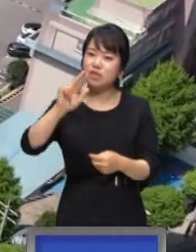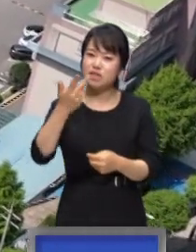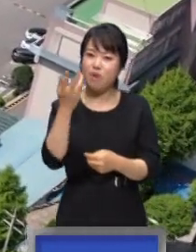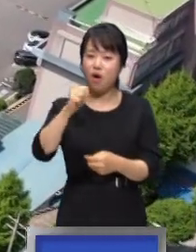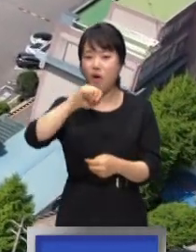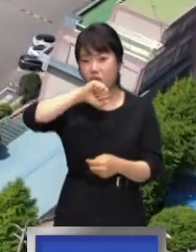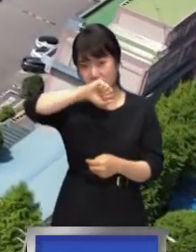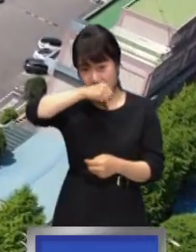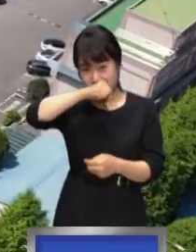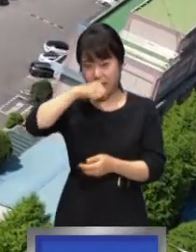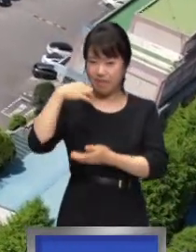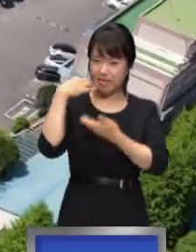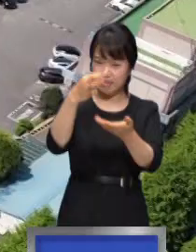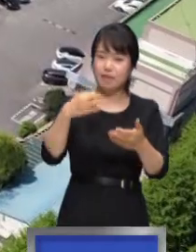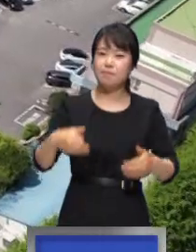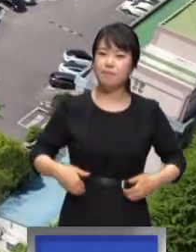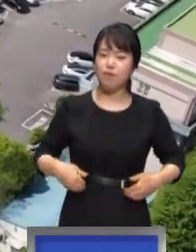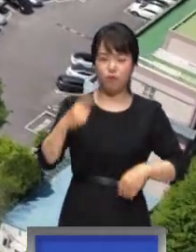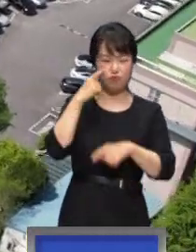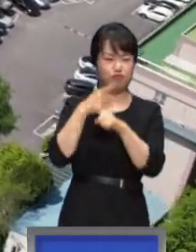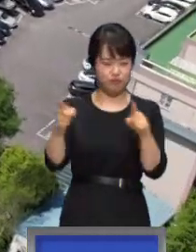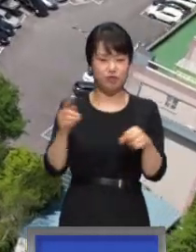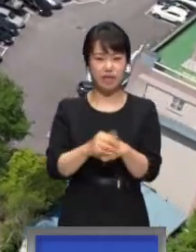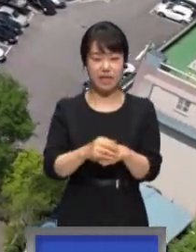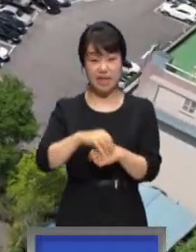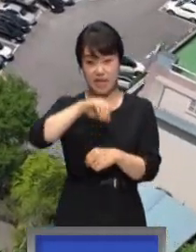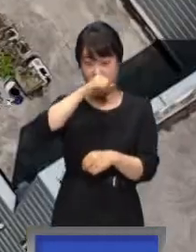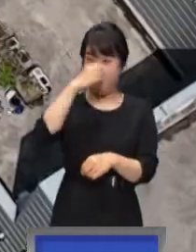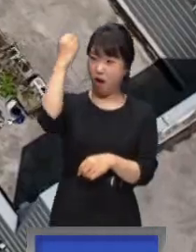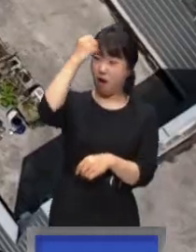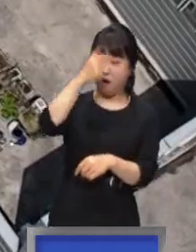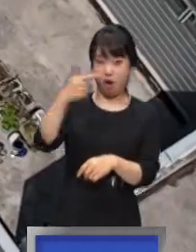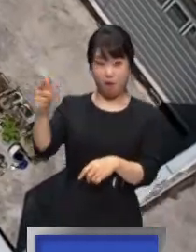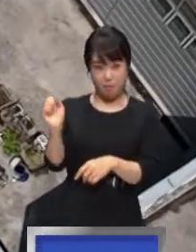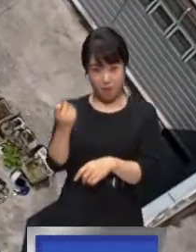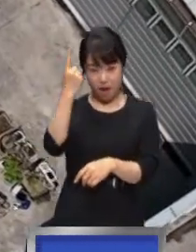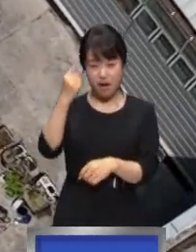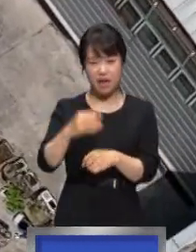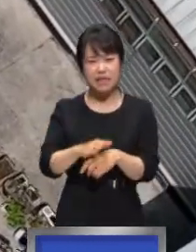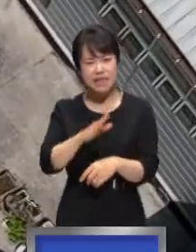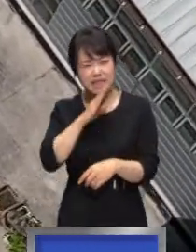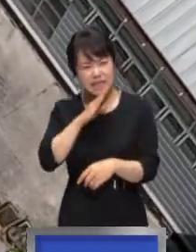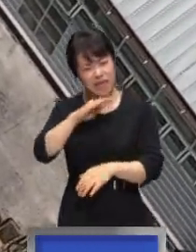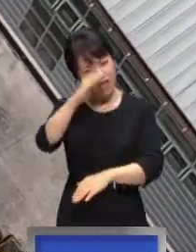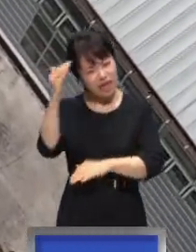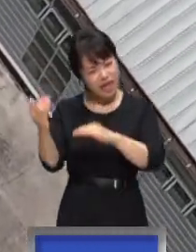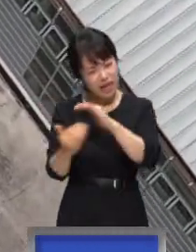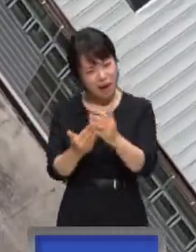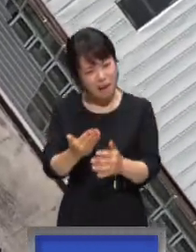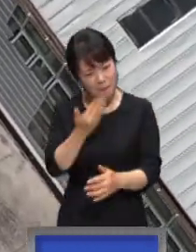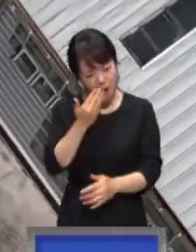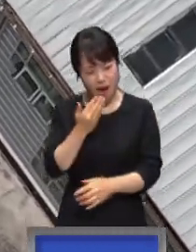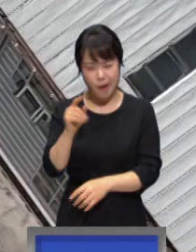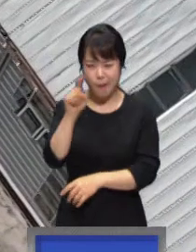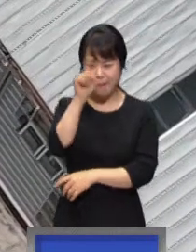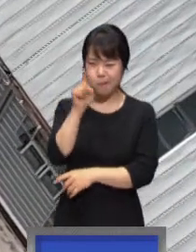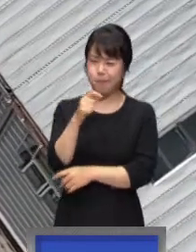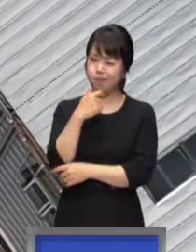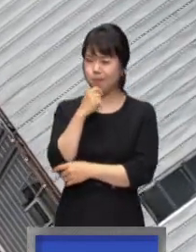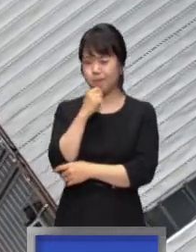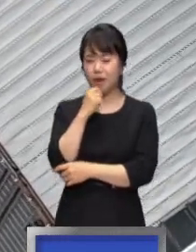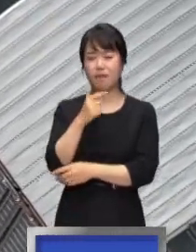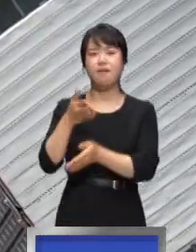예산이 들 것으로 추산됩니다. 거대 예산이 투입되는 이 사업이 과연 현실성 있냐는 질의가